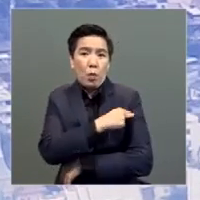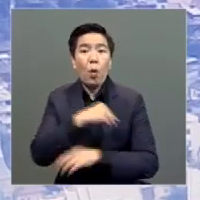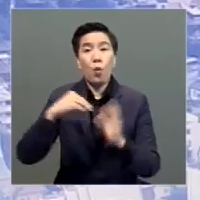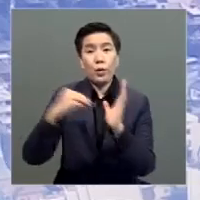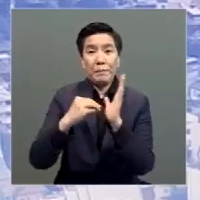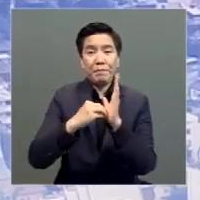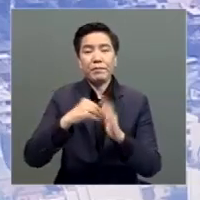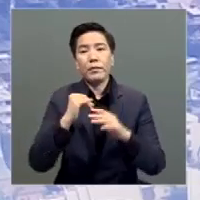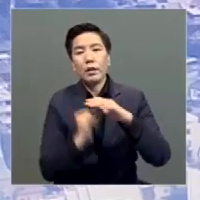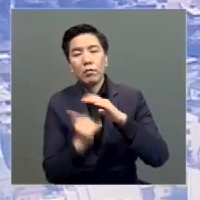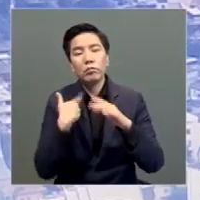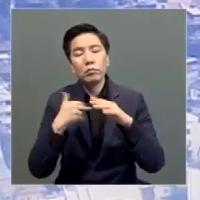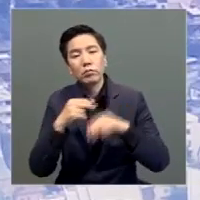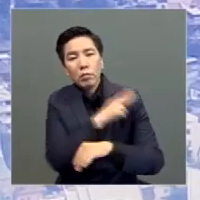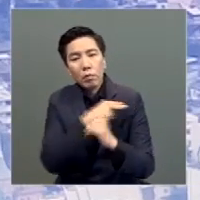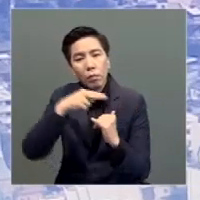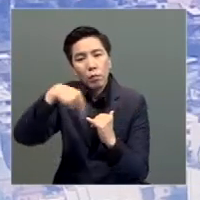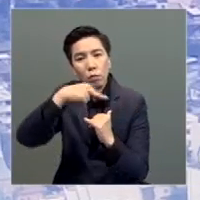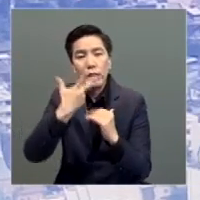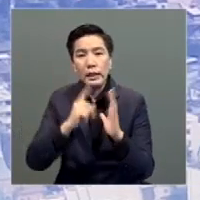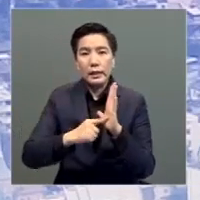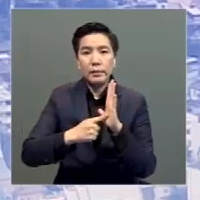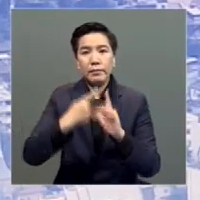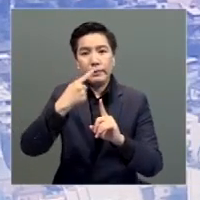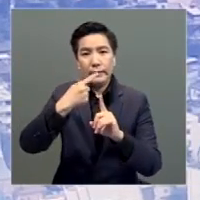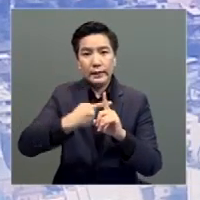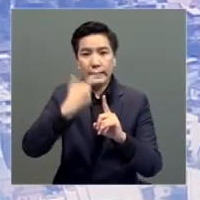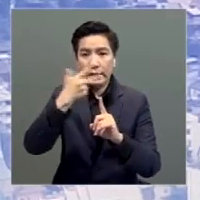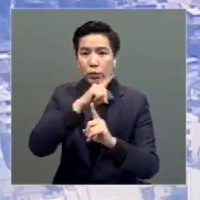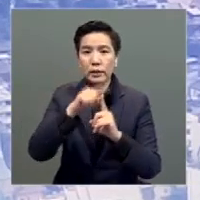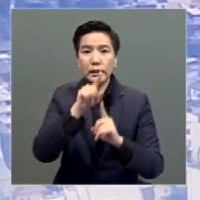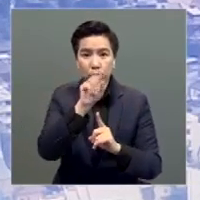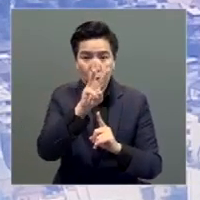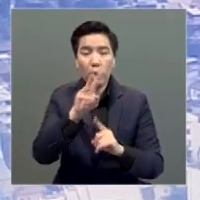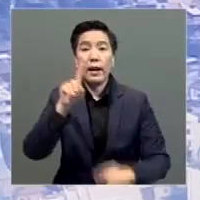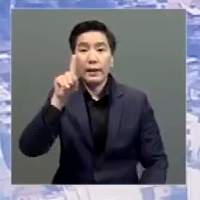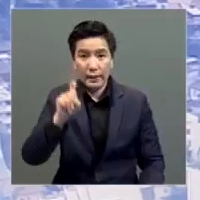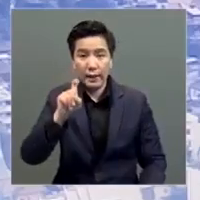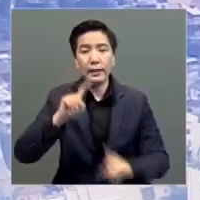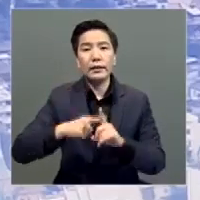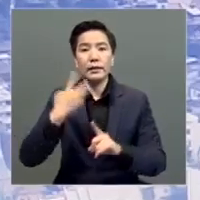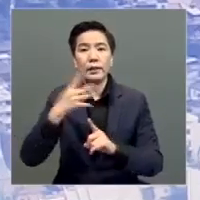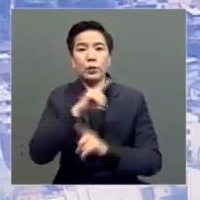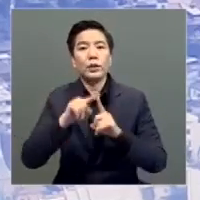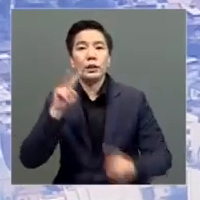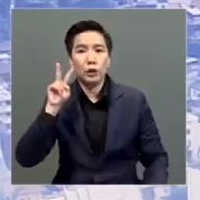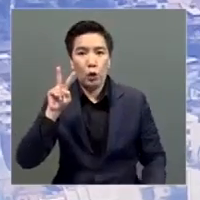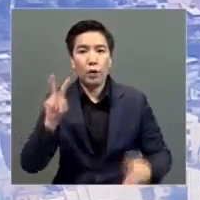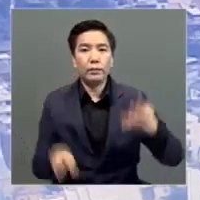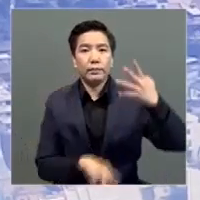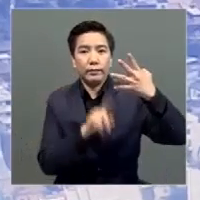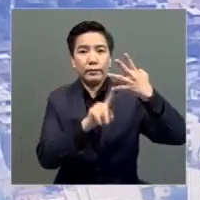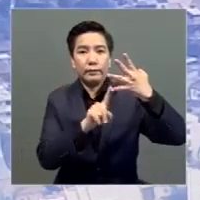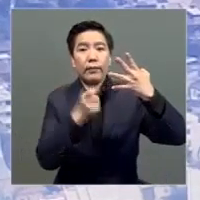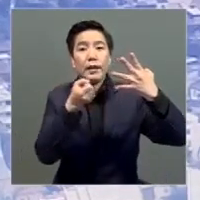ทพมหานครนะครับแล้วก็ตั้งแต่วันที่26มีนาคมและเสียชีวิตในวันที่2เมษายนเช่นเดียวกันร